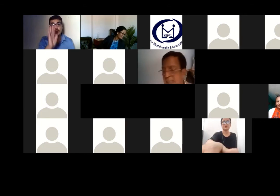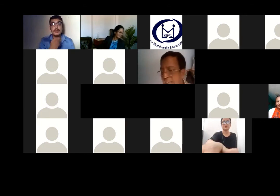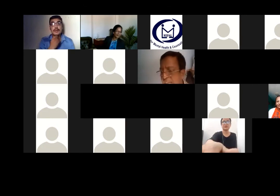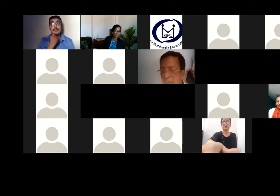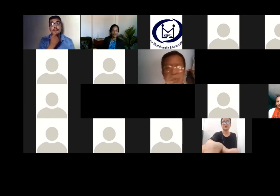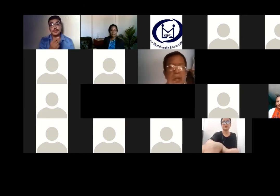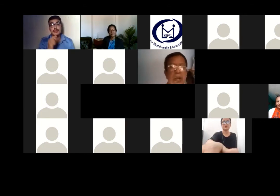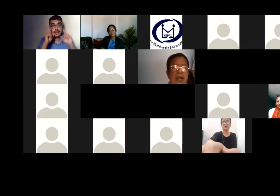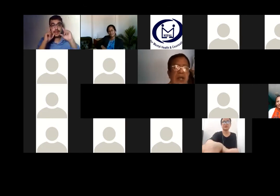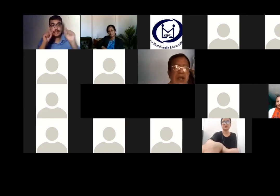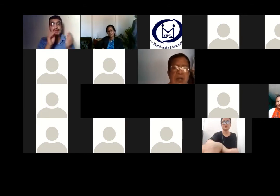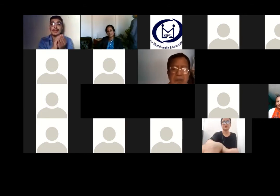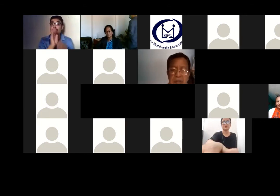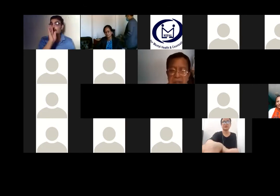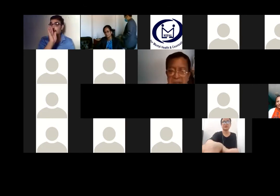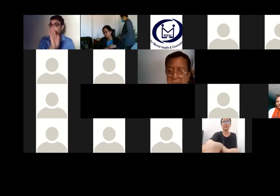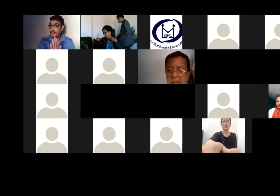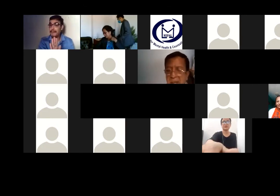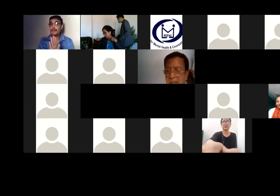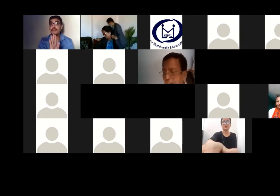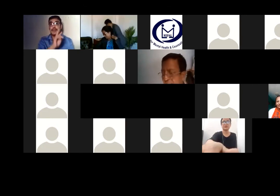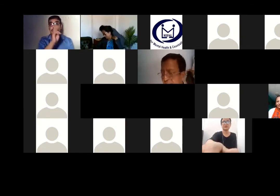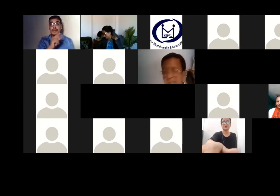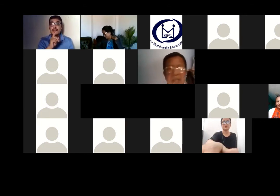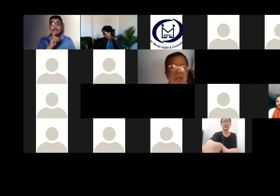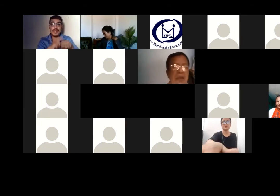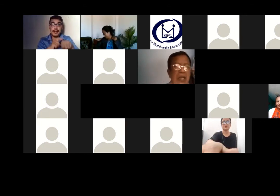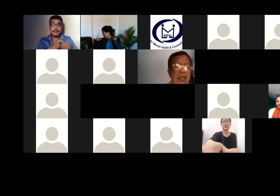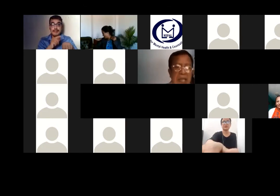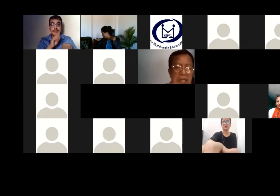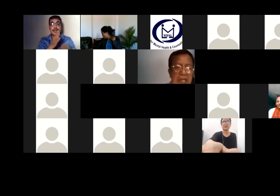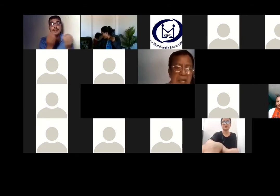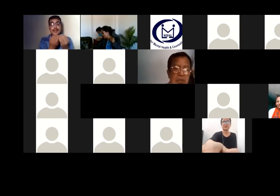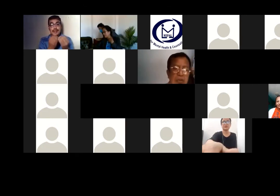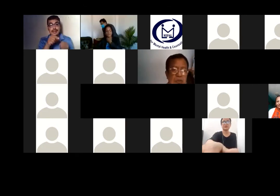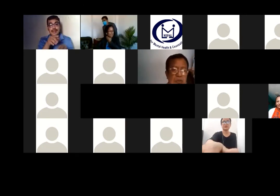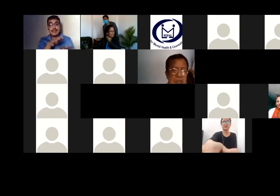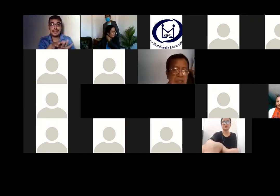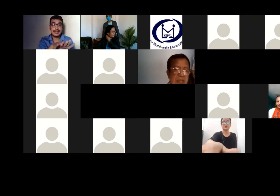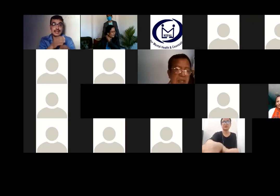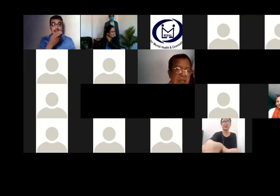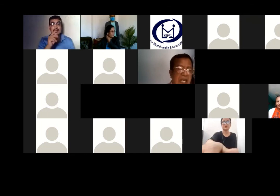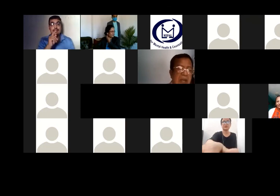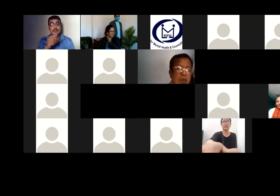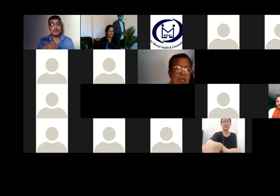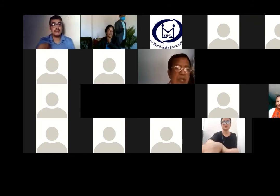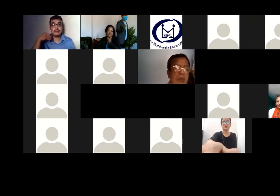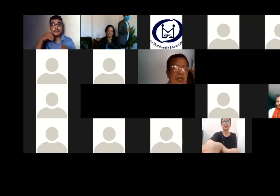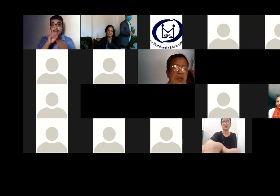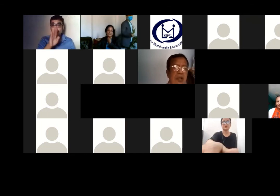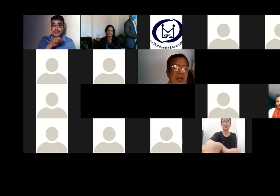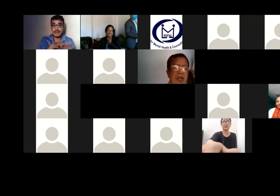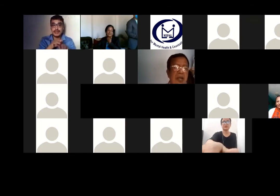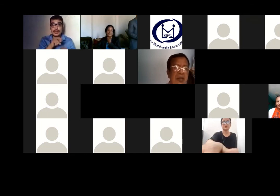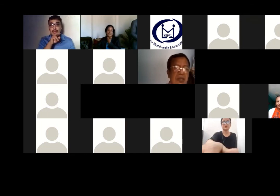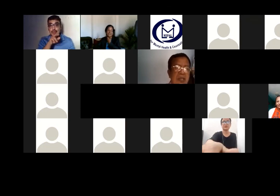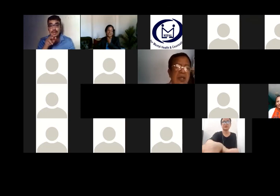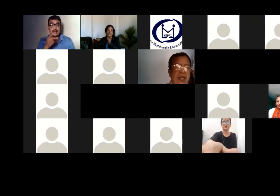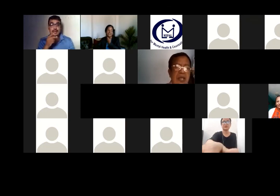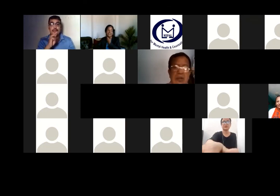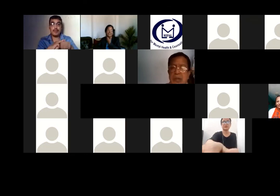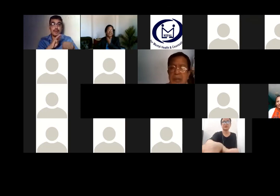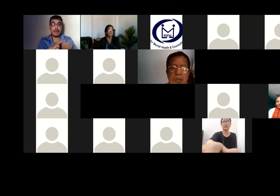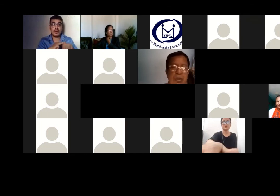हामीले आशा लिएका छौँ र समयले गर्दाखेरि यहाँ धेरैजनाको उपस्थिति छ धेरैलाई बोल्ने अवसर